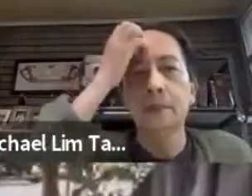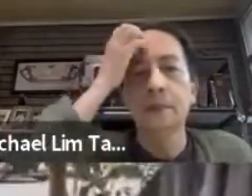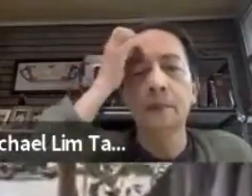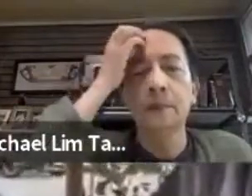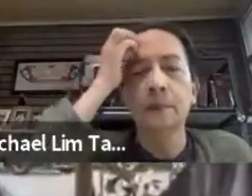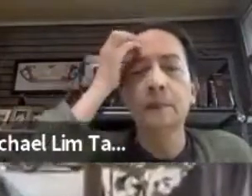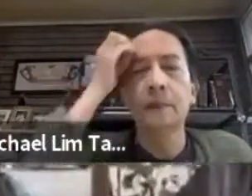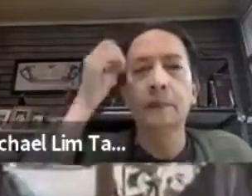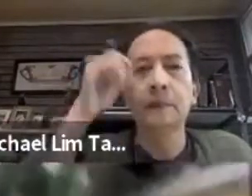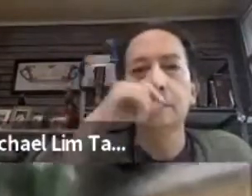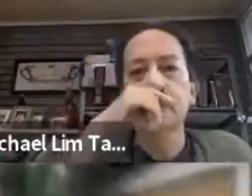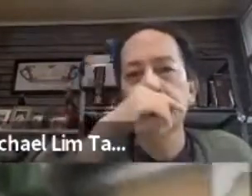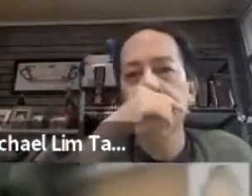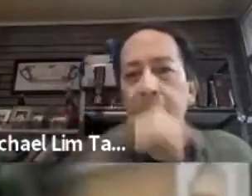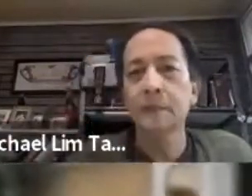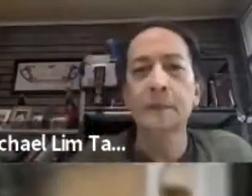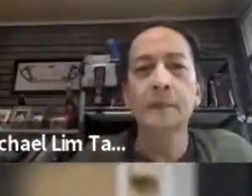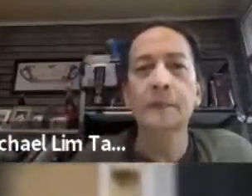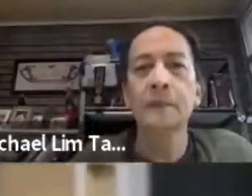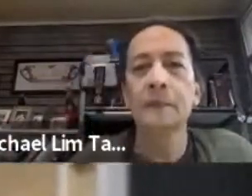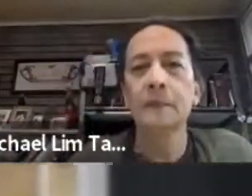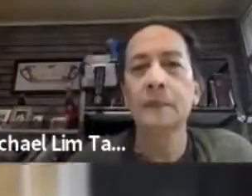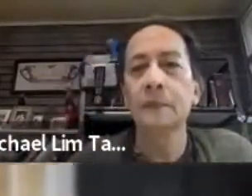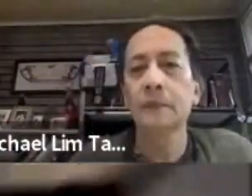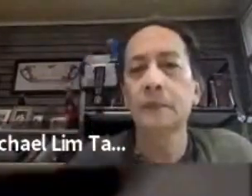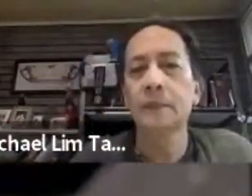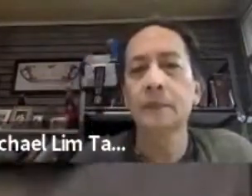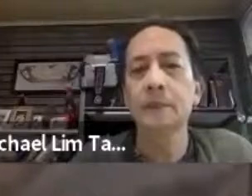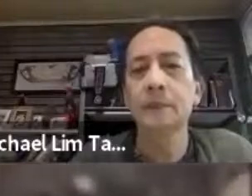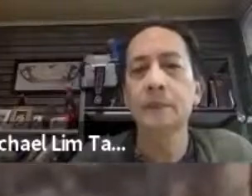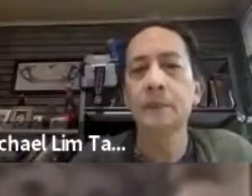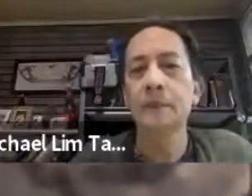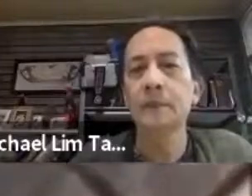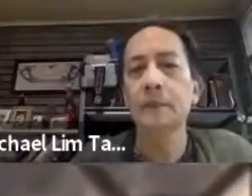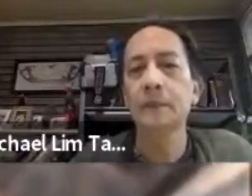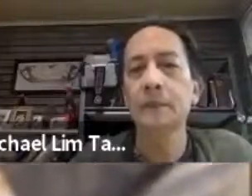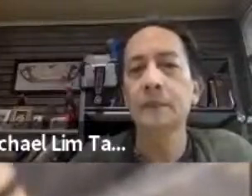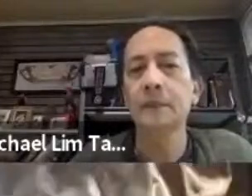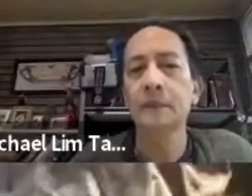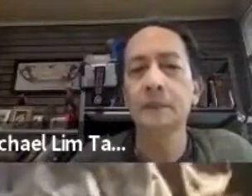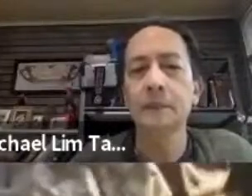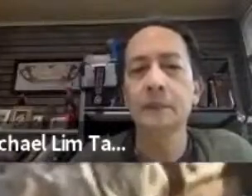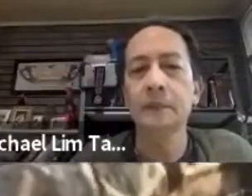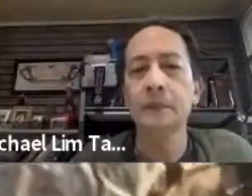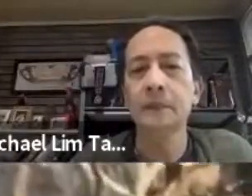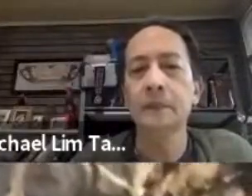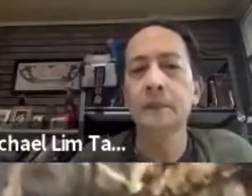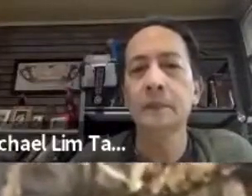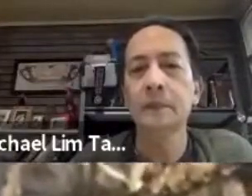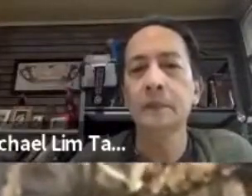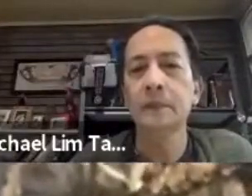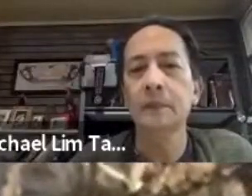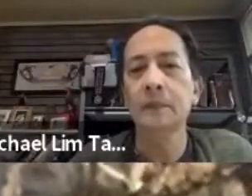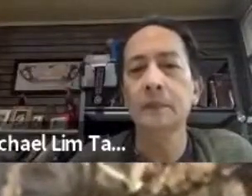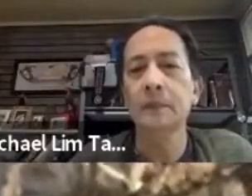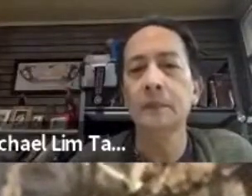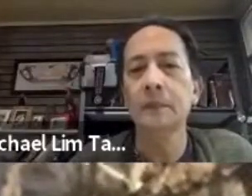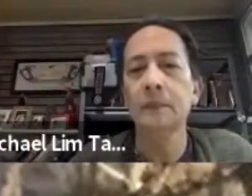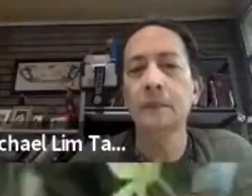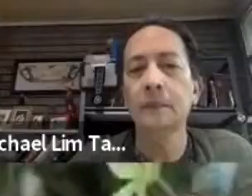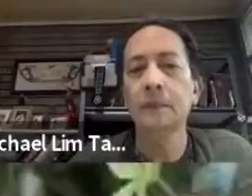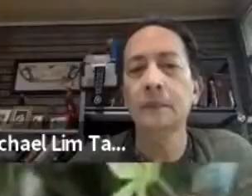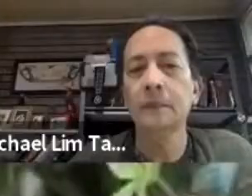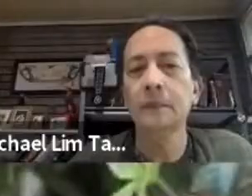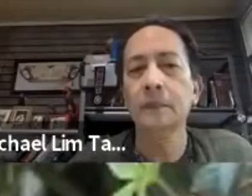sa kabataan, mahirap pagkunwari na yung bukas ay magiging maganda para sa kanila.